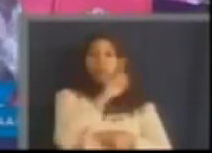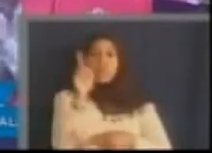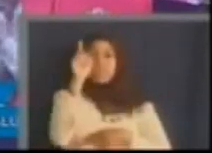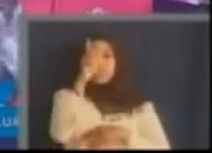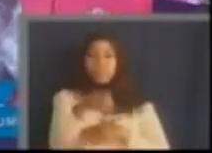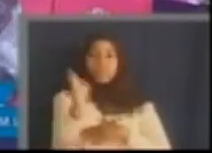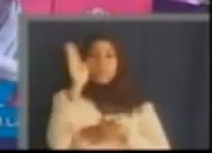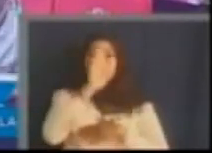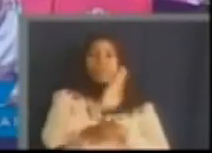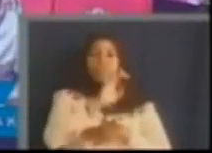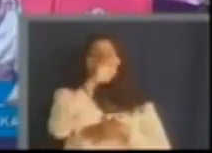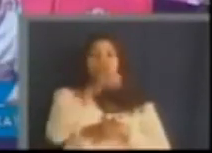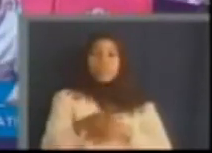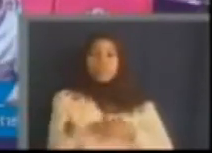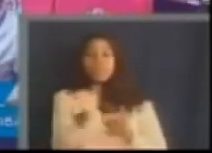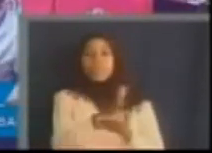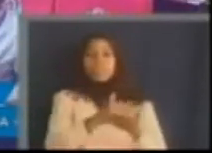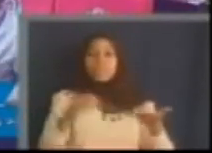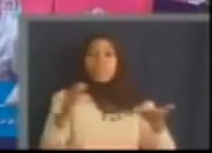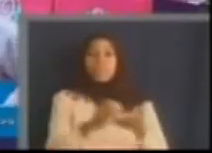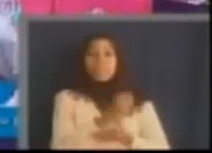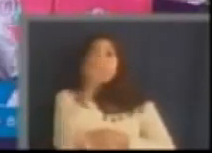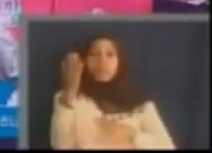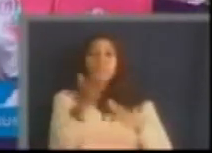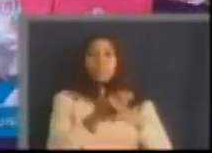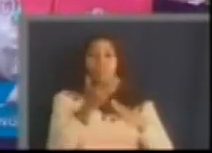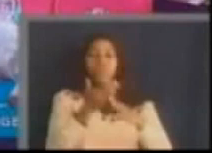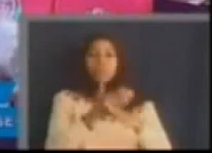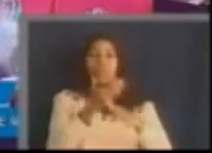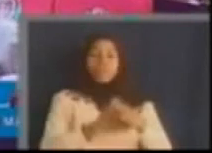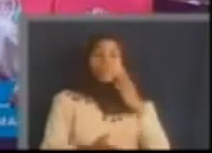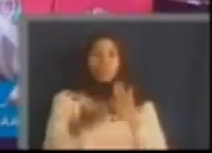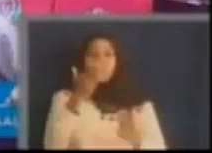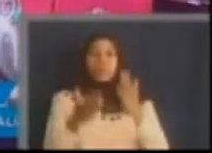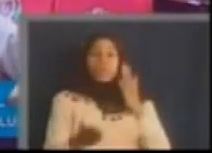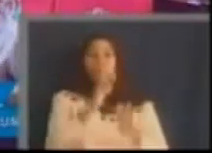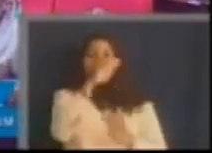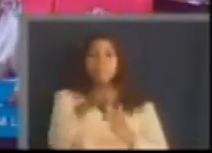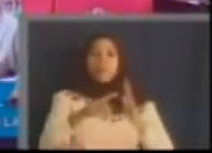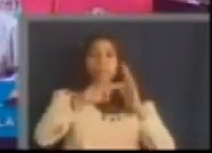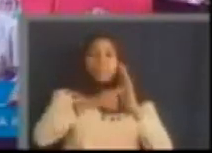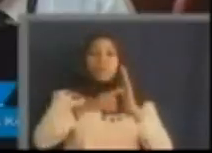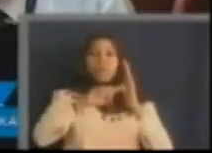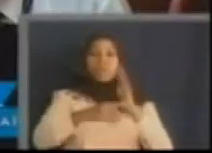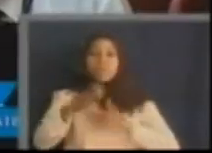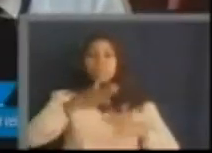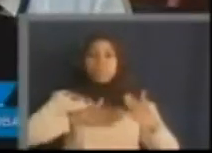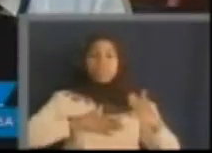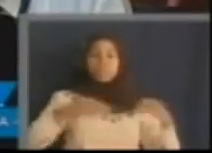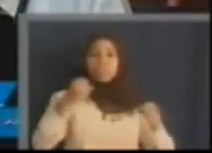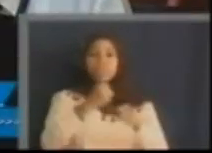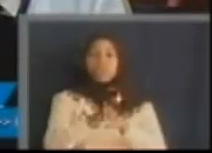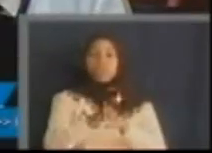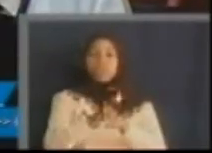ni sehemu ya kupata uzoefu wa namna ambavyo kanuni zetu zinafanya kazi na kuona mahali ambapo pana